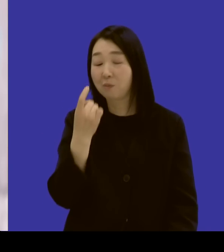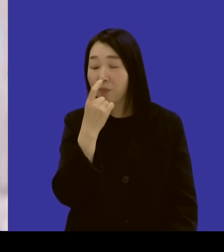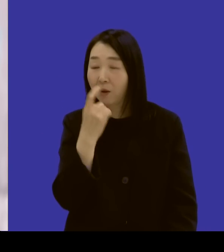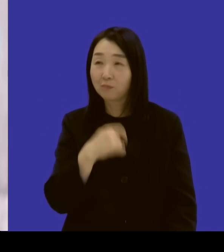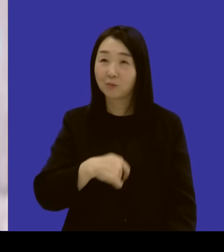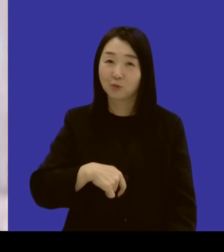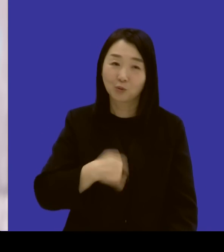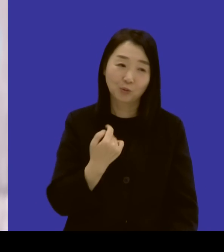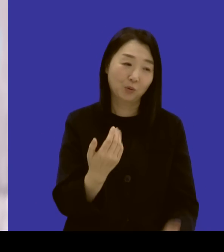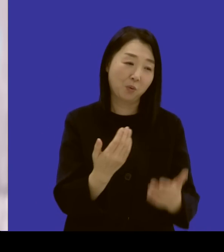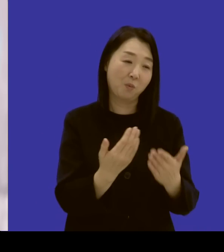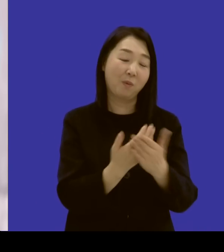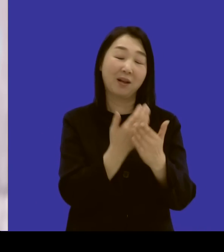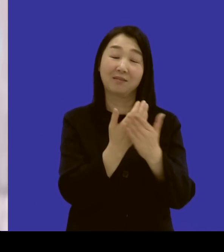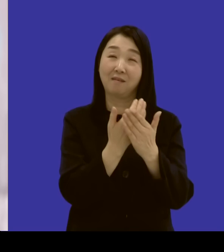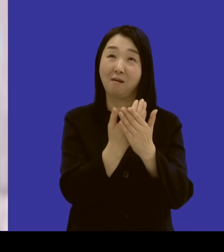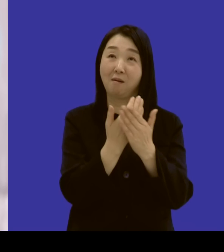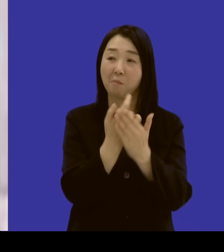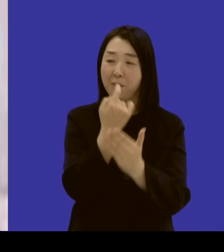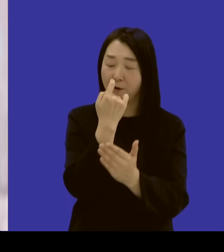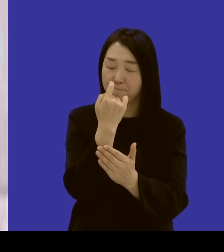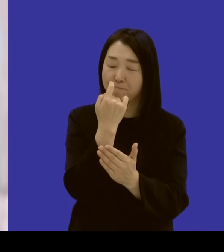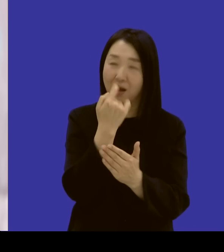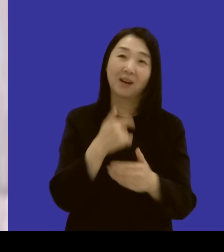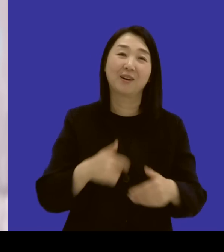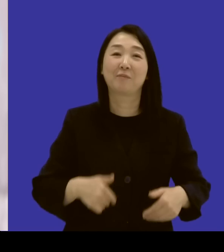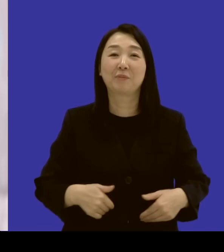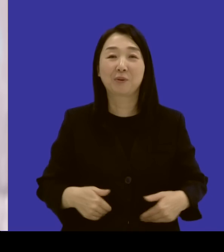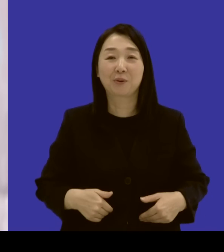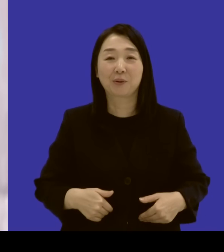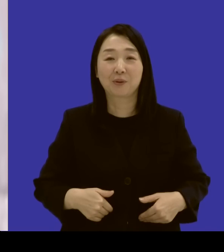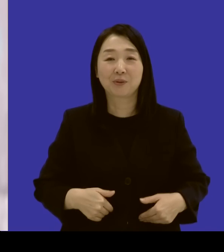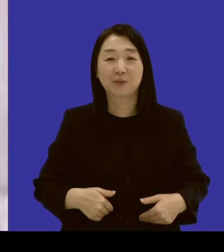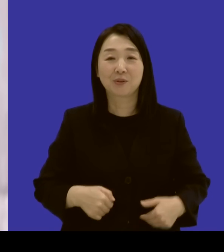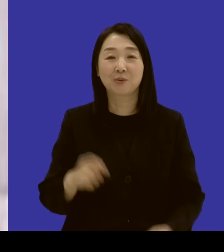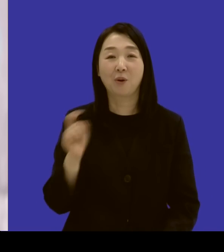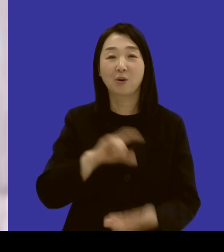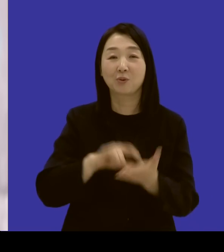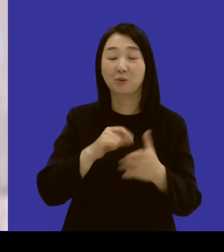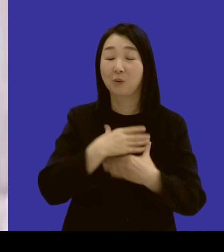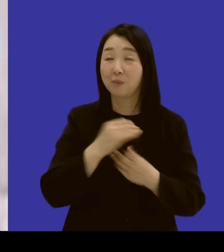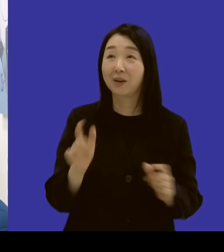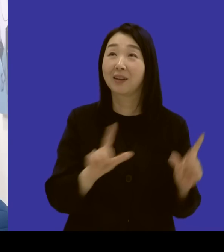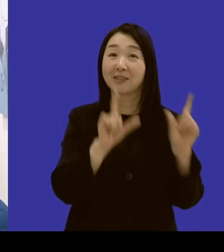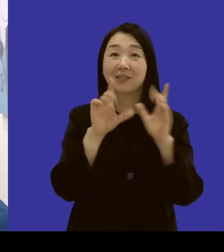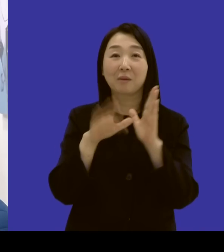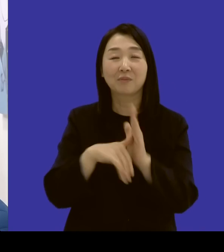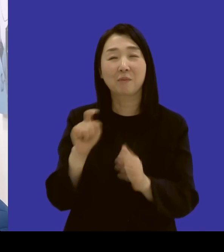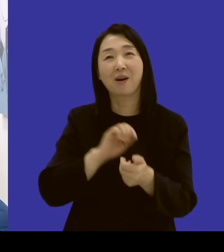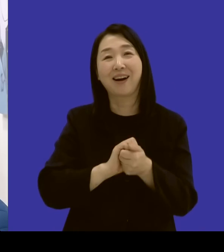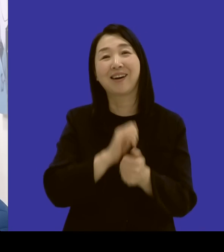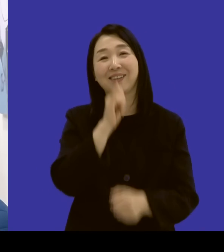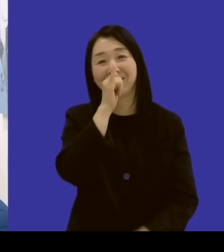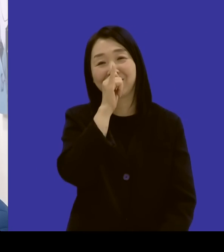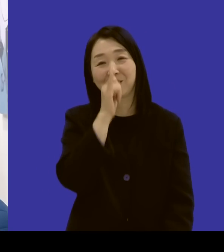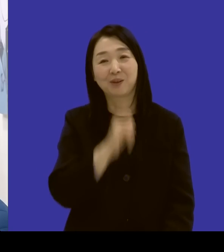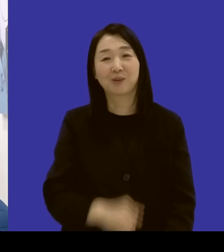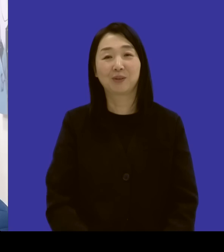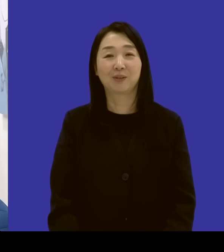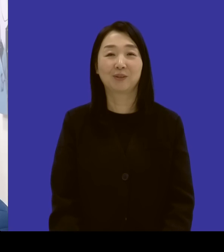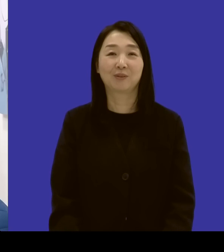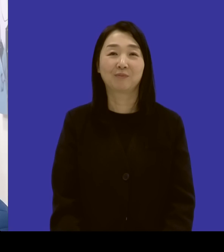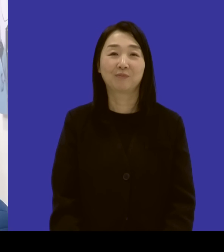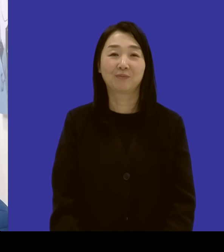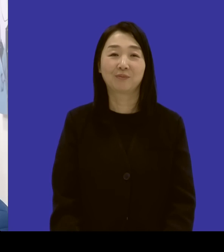자기 개발 그래서 거기서 그러니까는 어느 정도 편한 삶에는 한계가 있는 것 같아요.